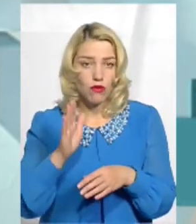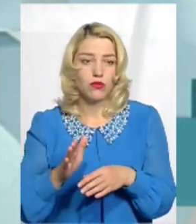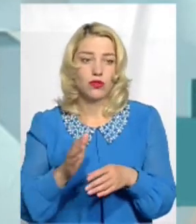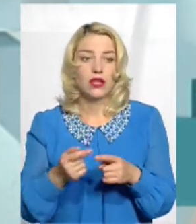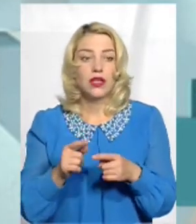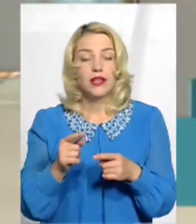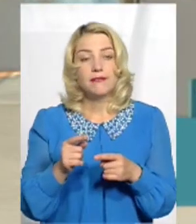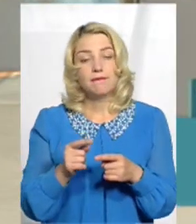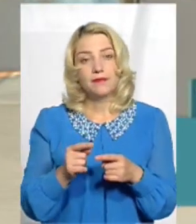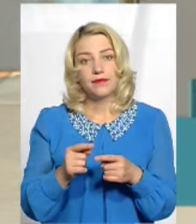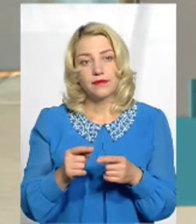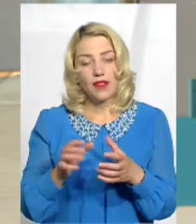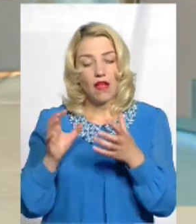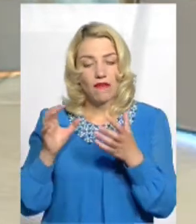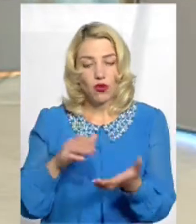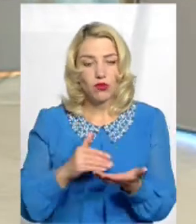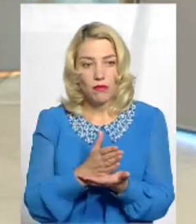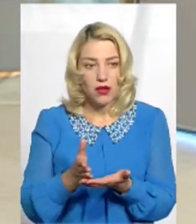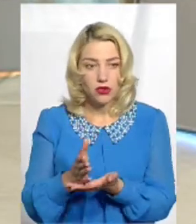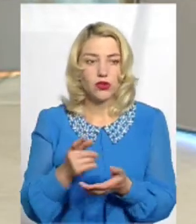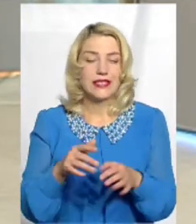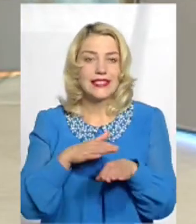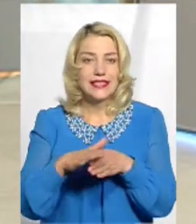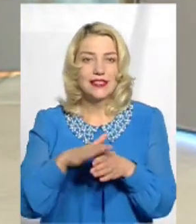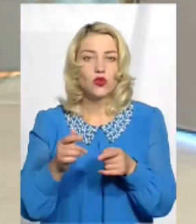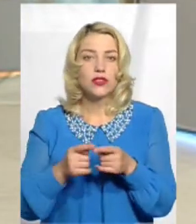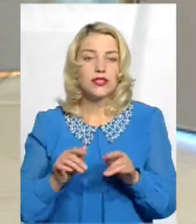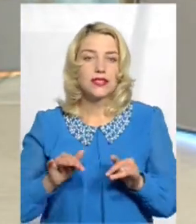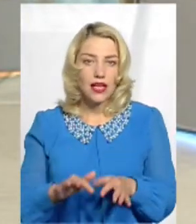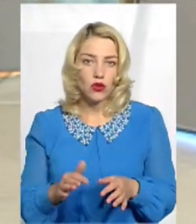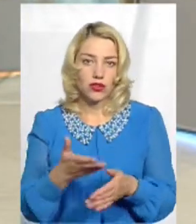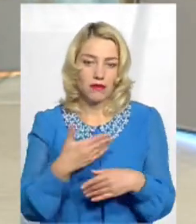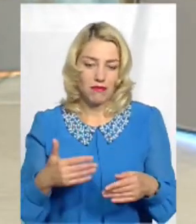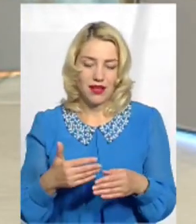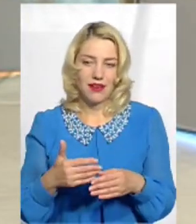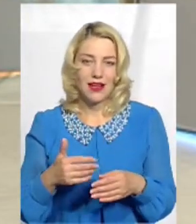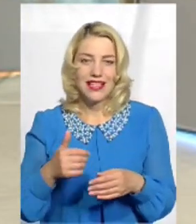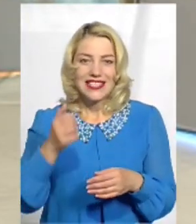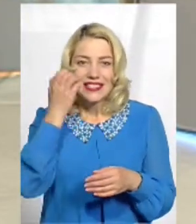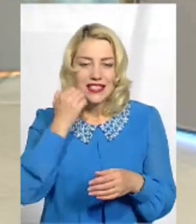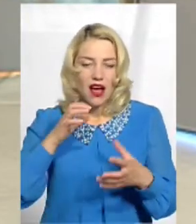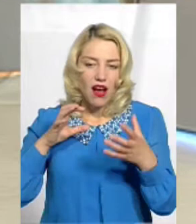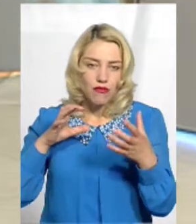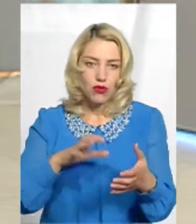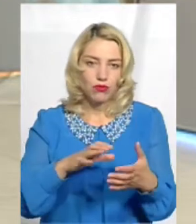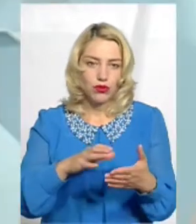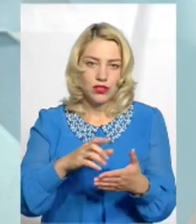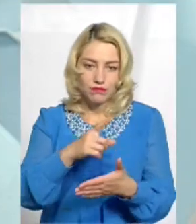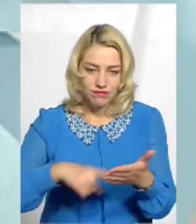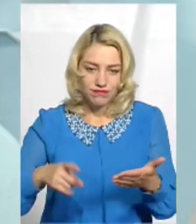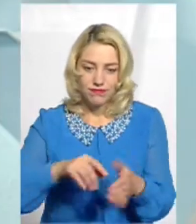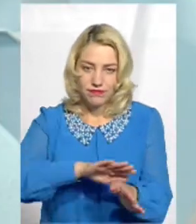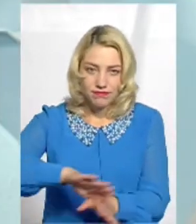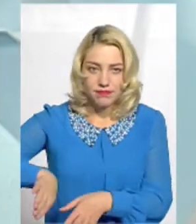нові автобусні маршрути, здійснюючи ці заходи, ми позбуваємося цих старих автобусів, і їх кількість в порівнянні з попереднім